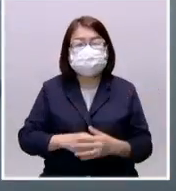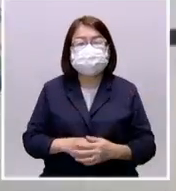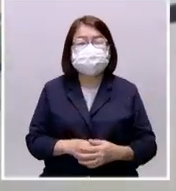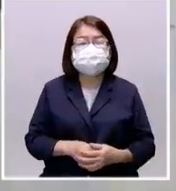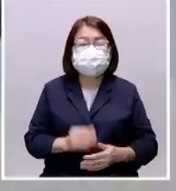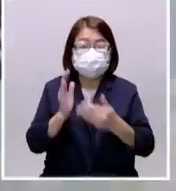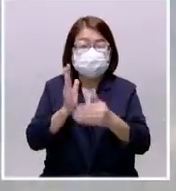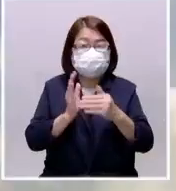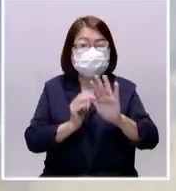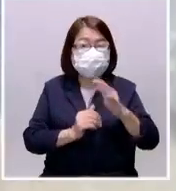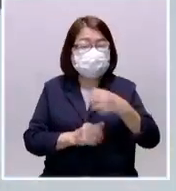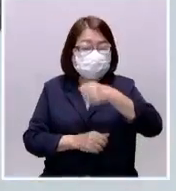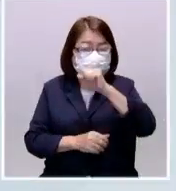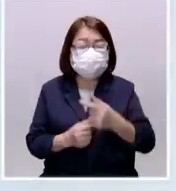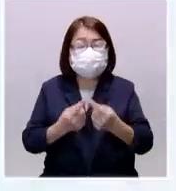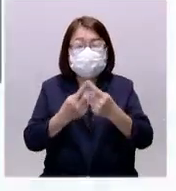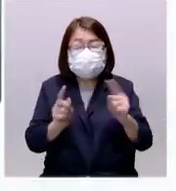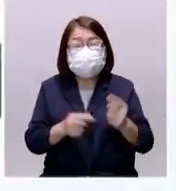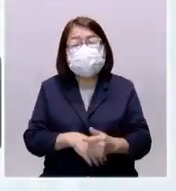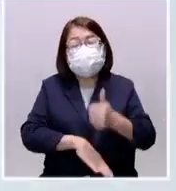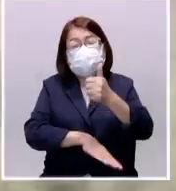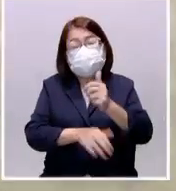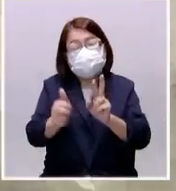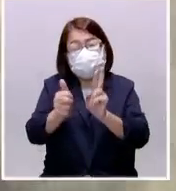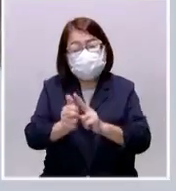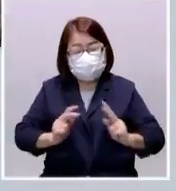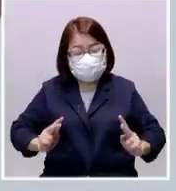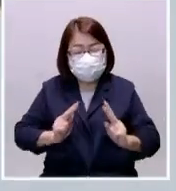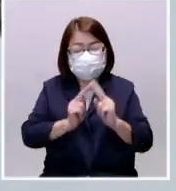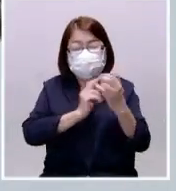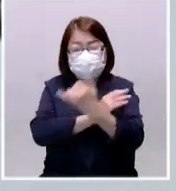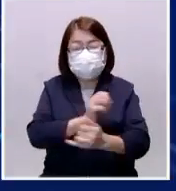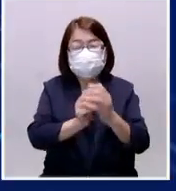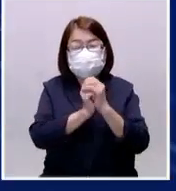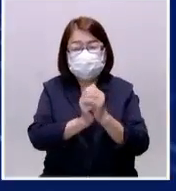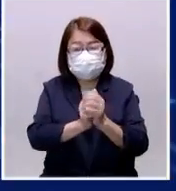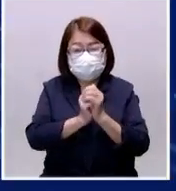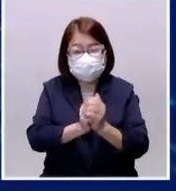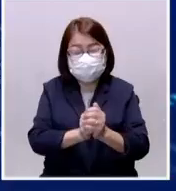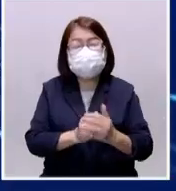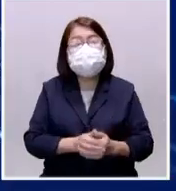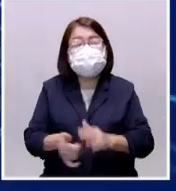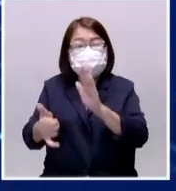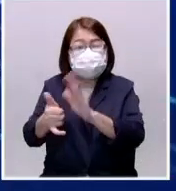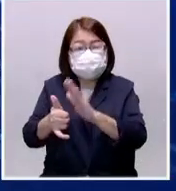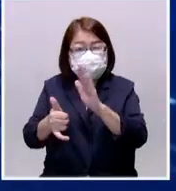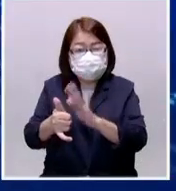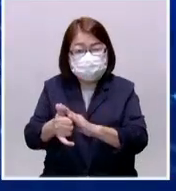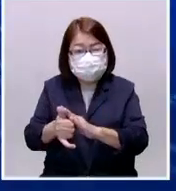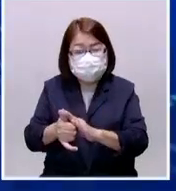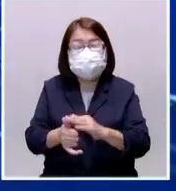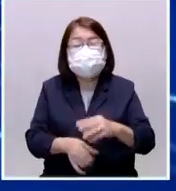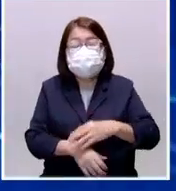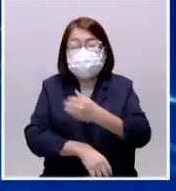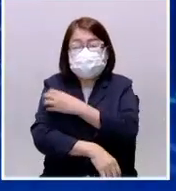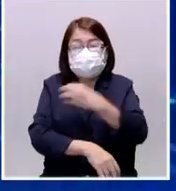ยค่ะขณะที่เชี่ยเฟิงรัฐมนตรีช่วยต่างประเทศจีนเรียกตัวนิโคลัสเบิร์นส์เอกอัครราชทูตสหรัฐประจำ